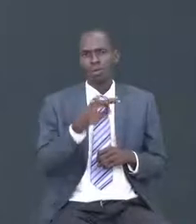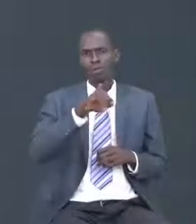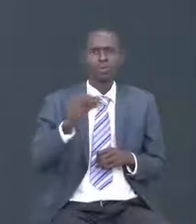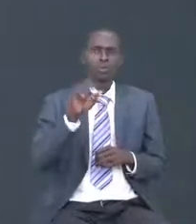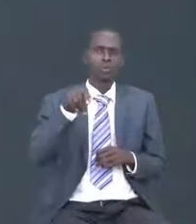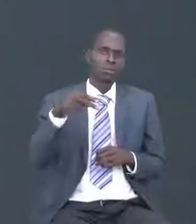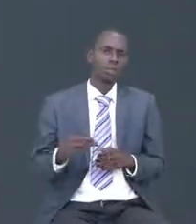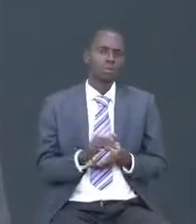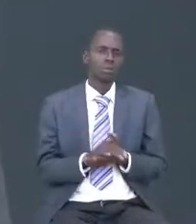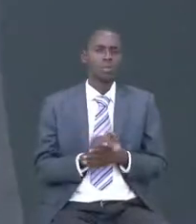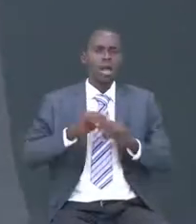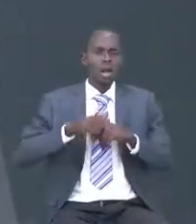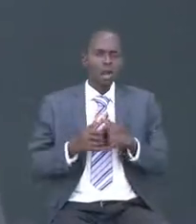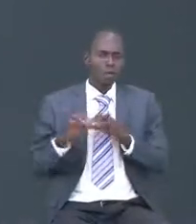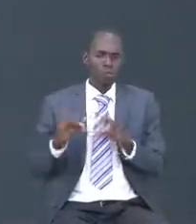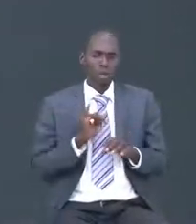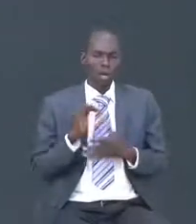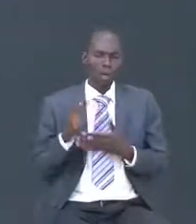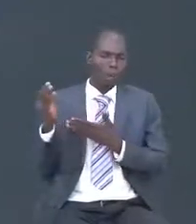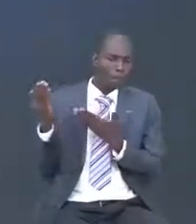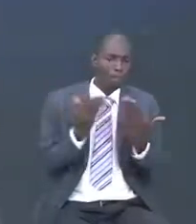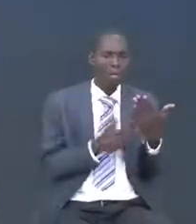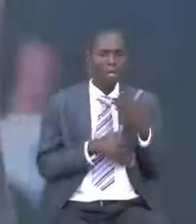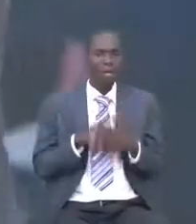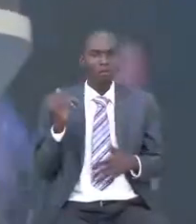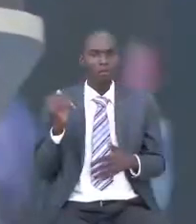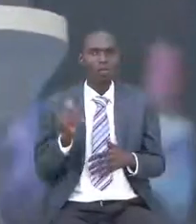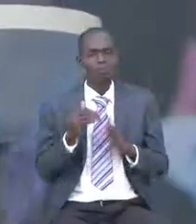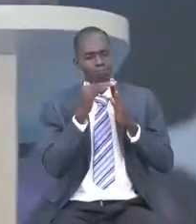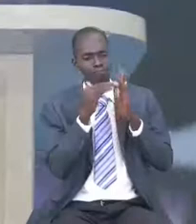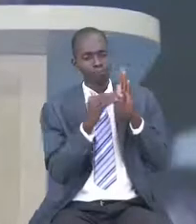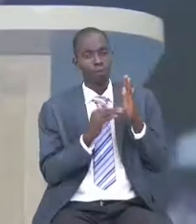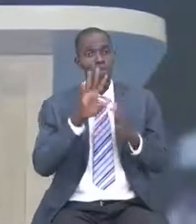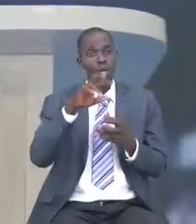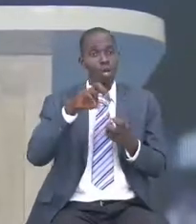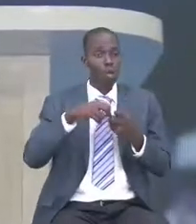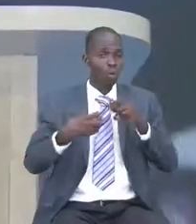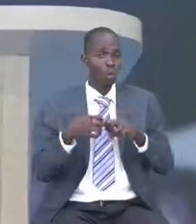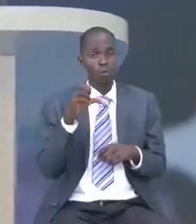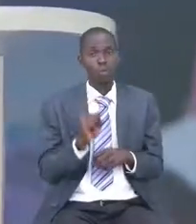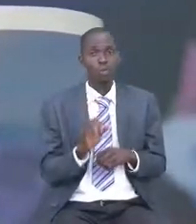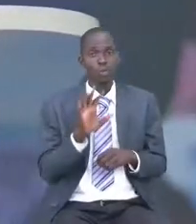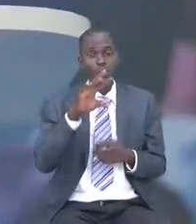relever et énumérer toi aussi tes problèmes? Le problème P,